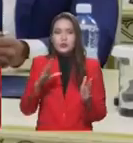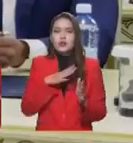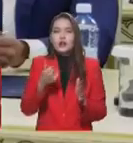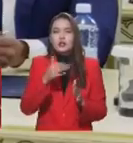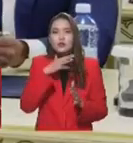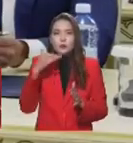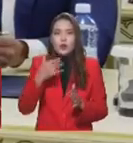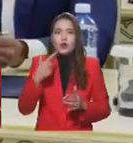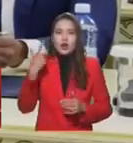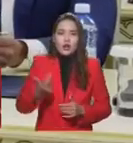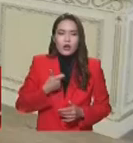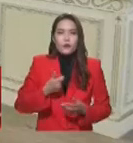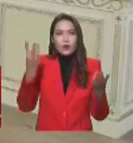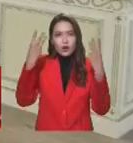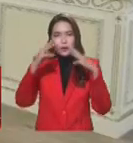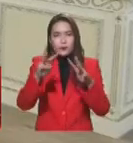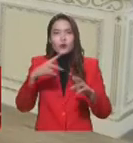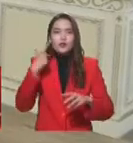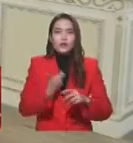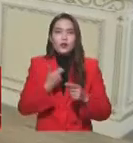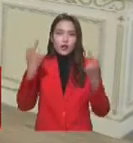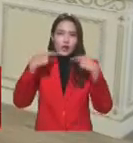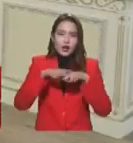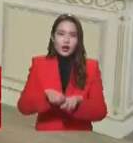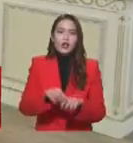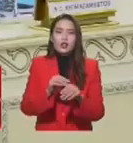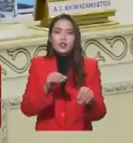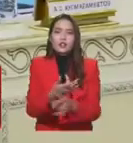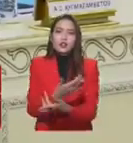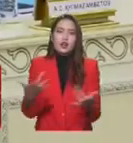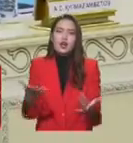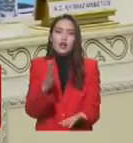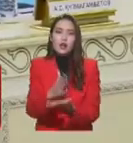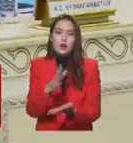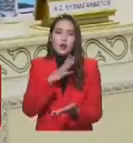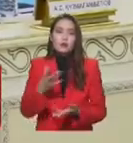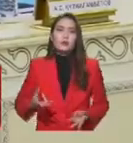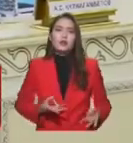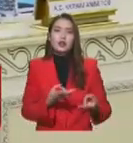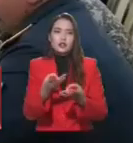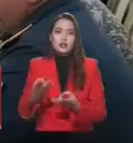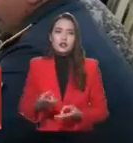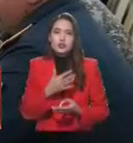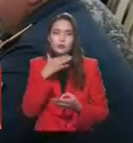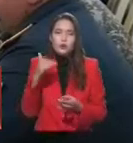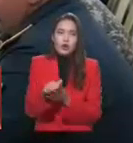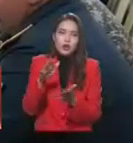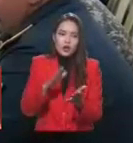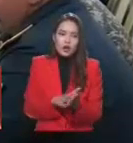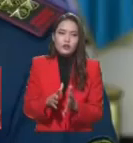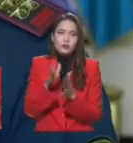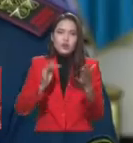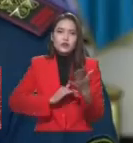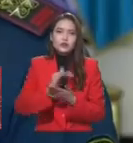закупок вооружения, модернизации военной техники, а также ее ремонта. Отметили и необходимость новых рынков поставок боевых